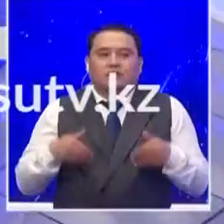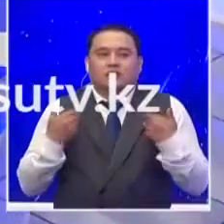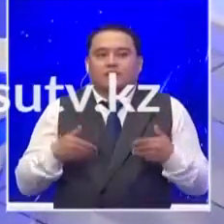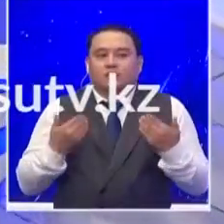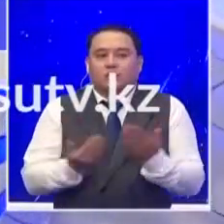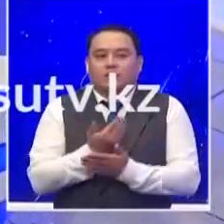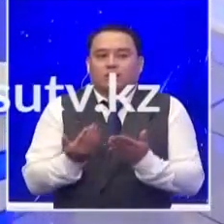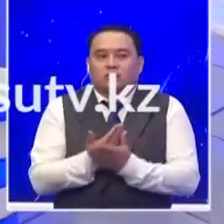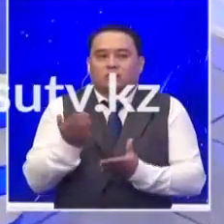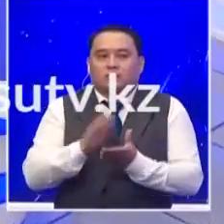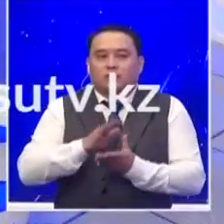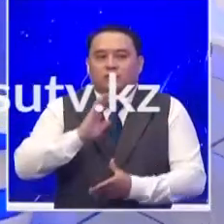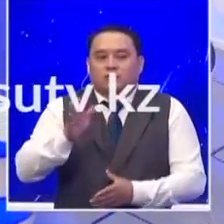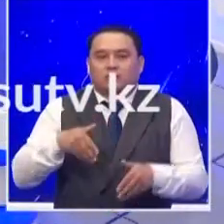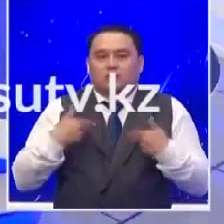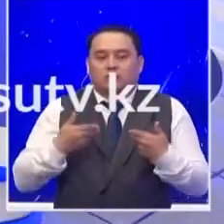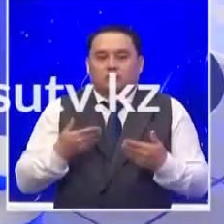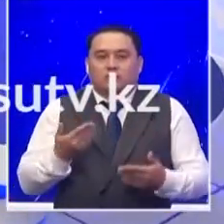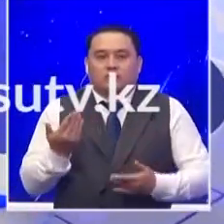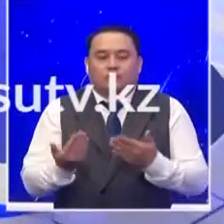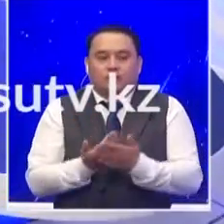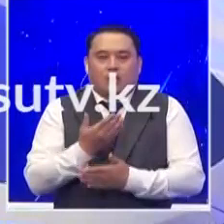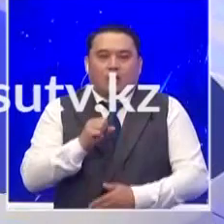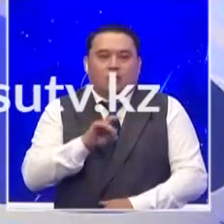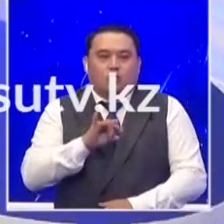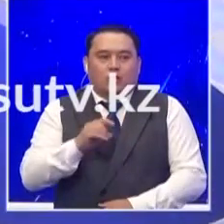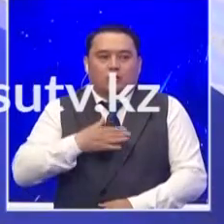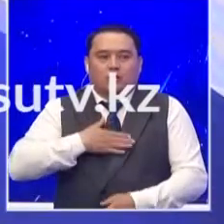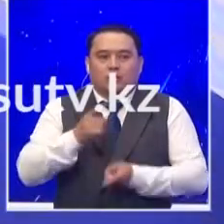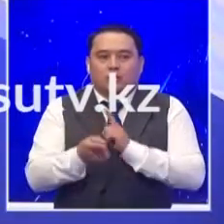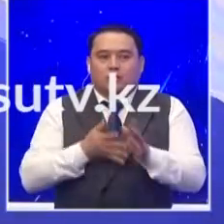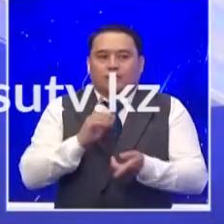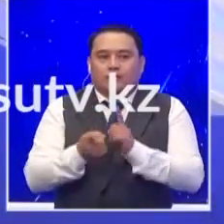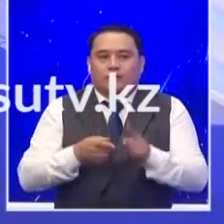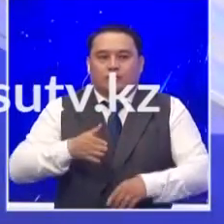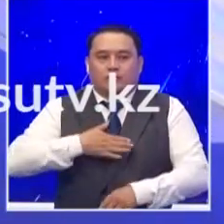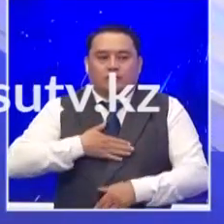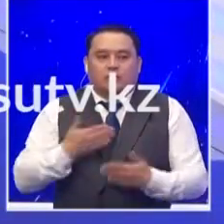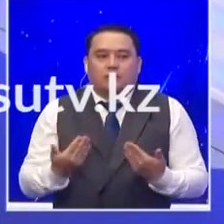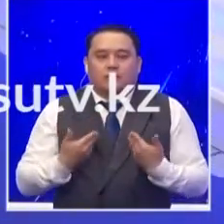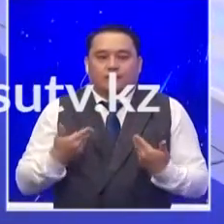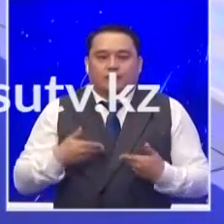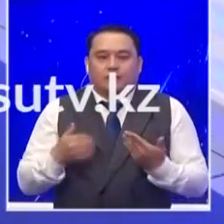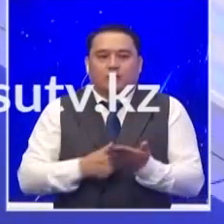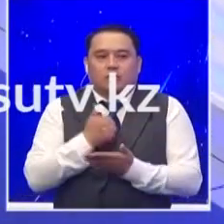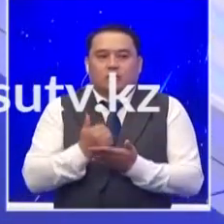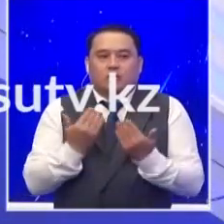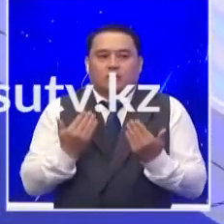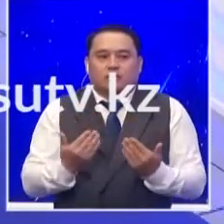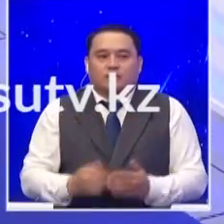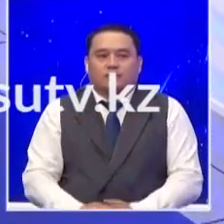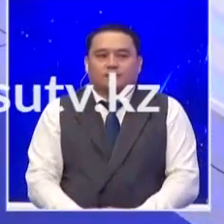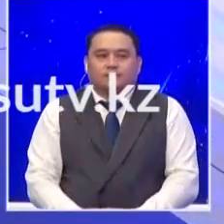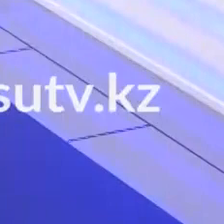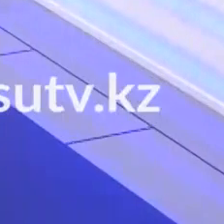Время новостей на телеканале ЖТСУ. Здравствуйте. В студии для вас работает Ануар Амангельдинов. Сурдоперевод обеспечивает Марат Джумабеков. Сегодня в